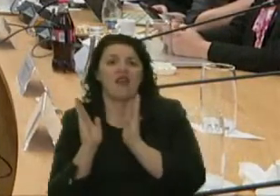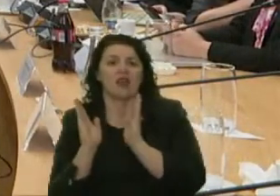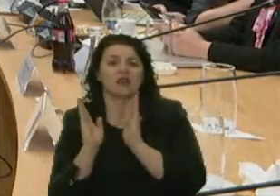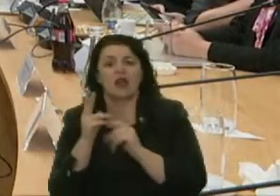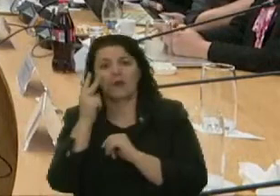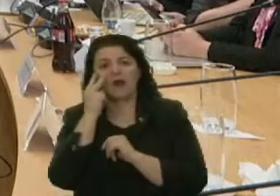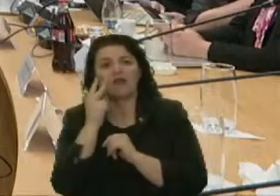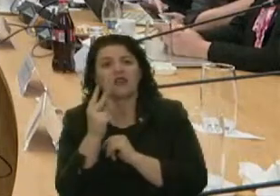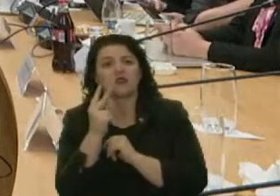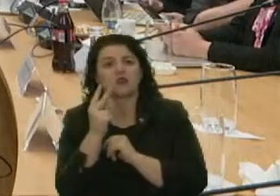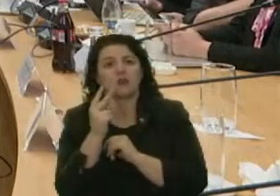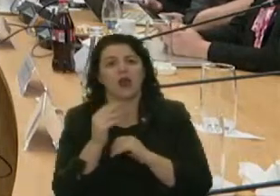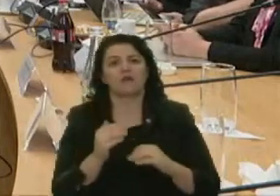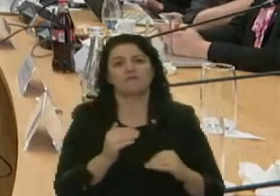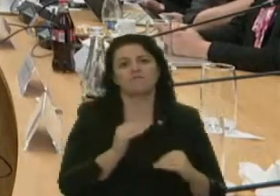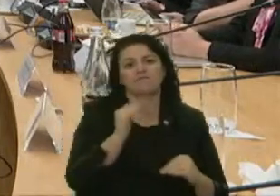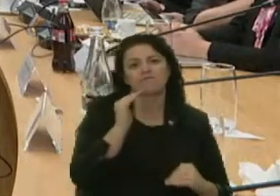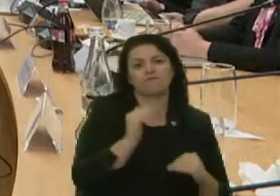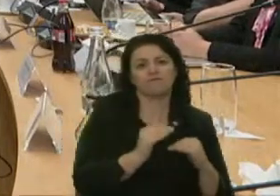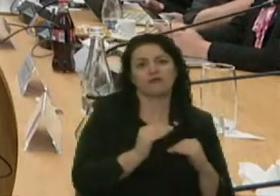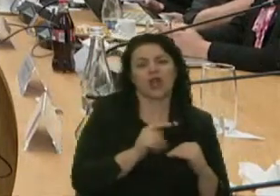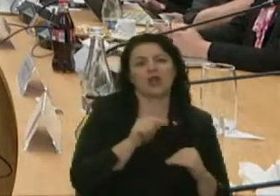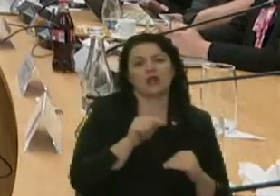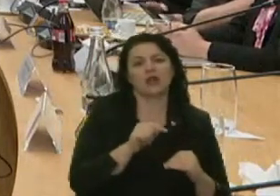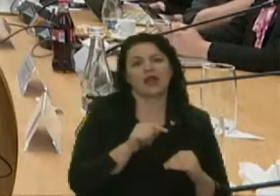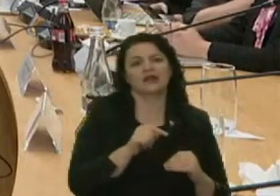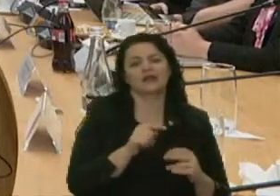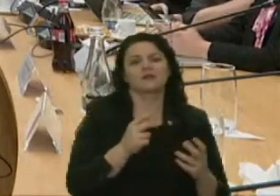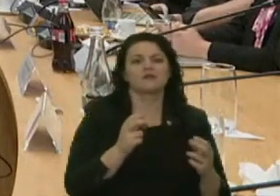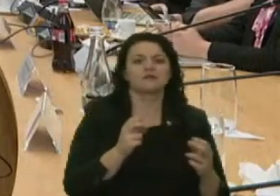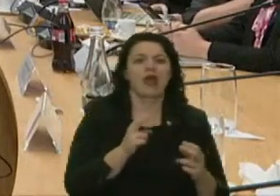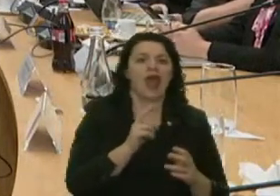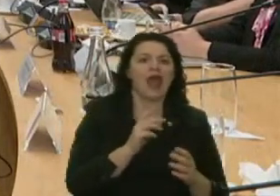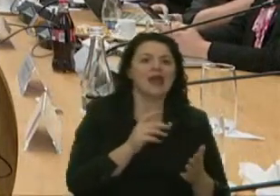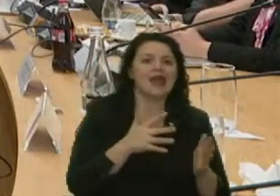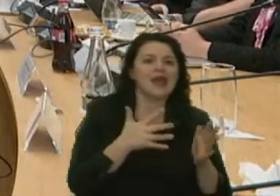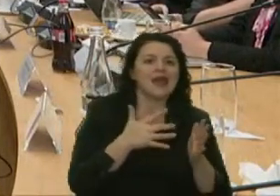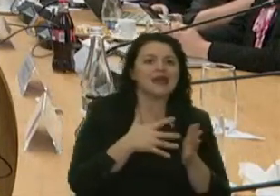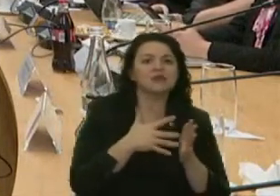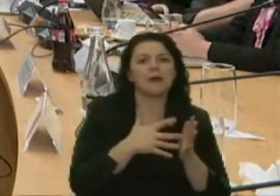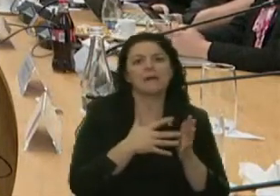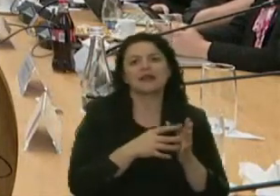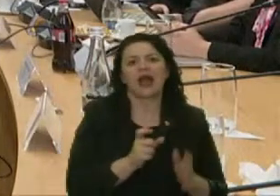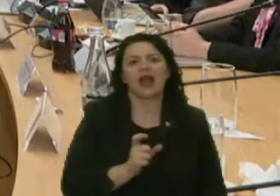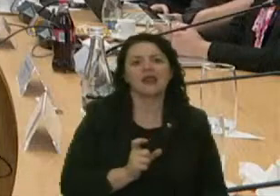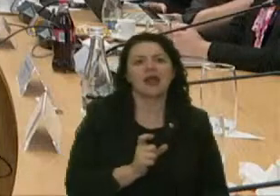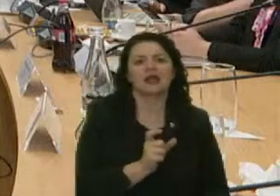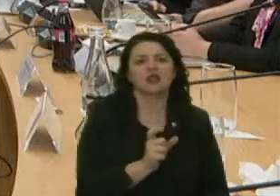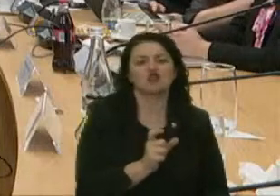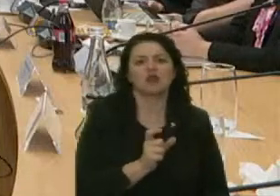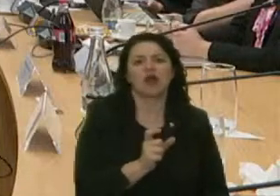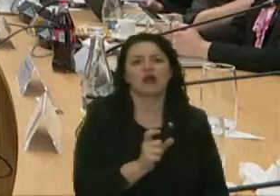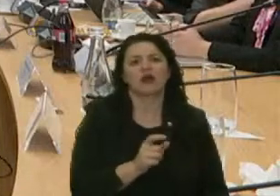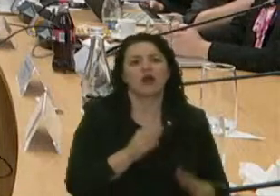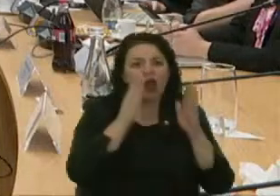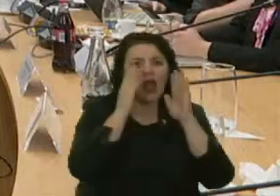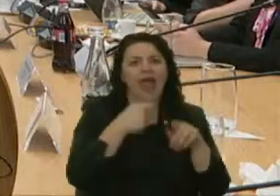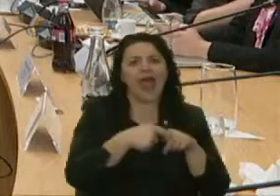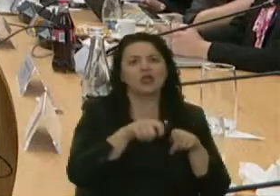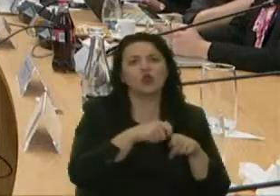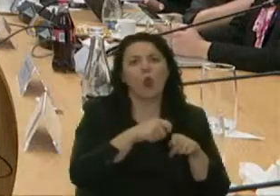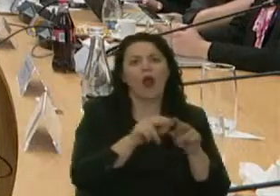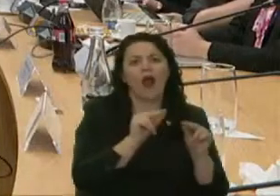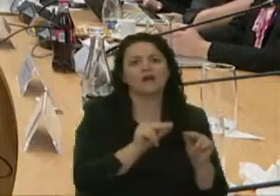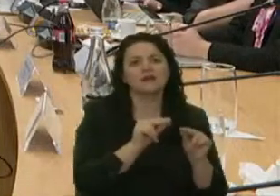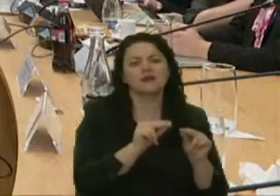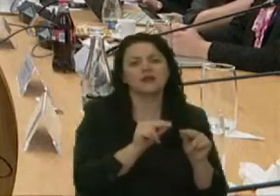vizibile în detrimentul acelor demersuri care sunt critice experimentale din nișă care se concentrează pe educație sau